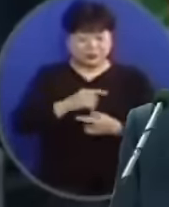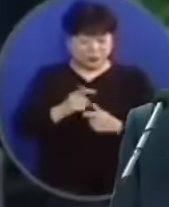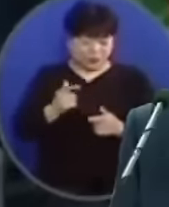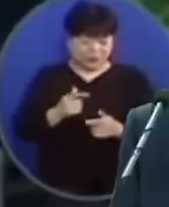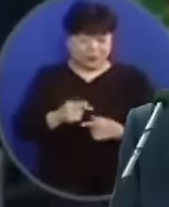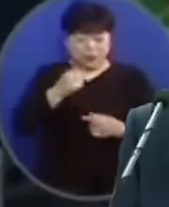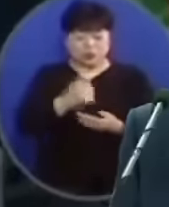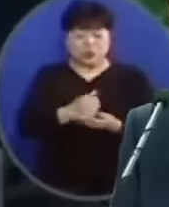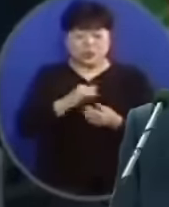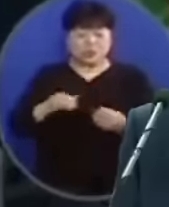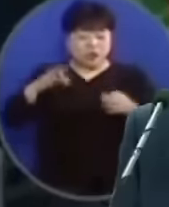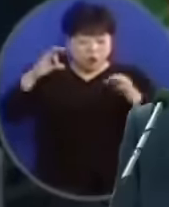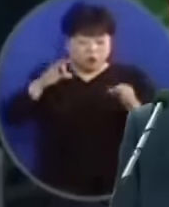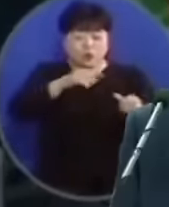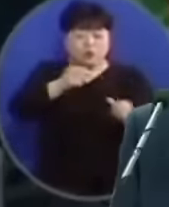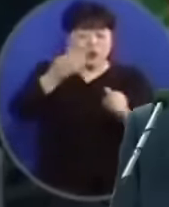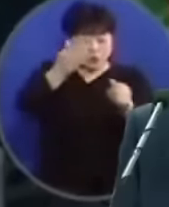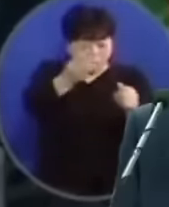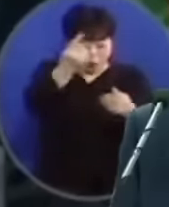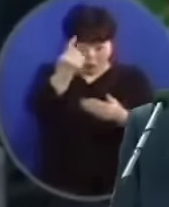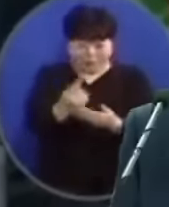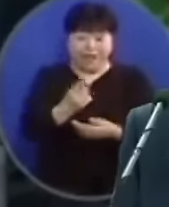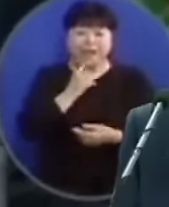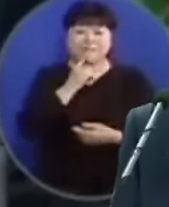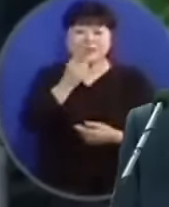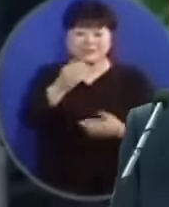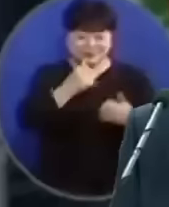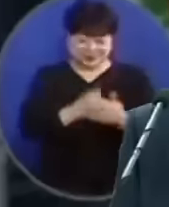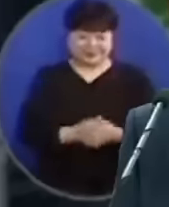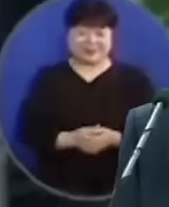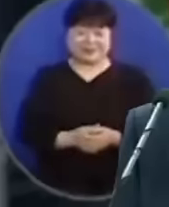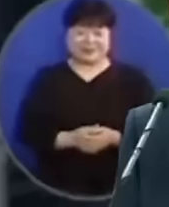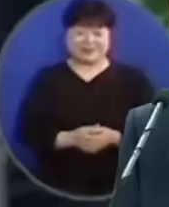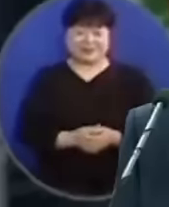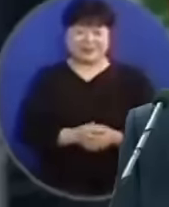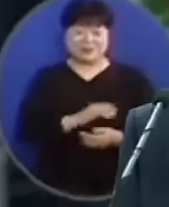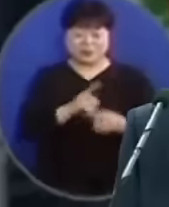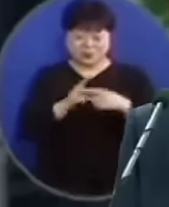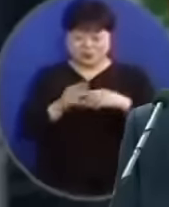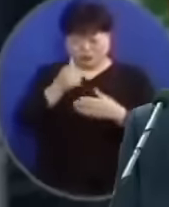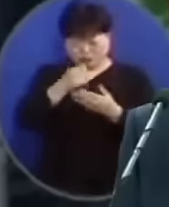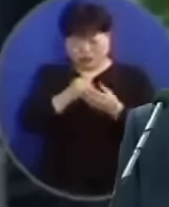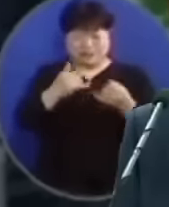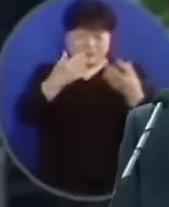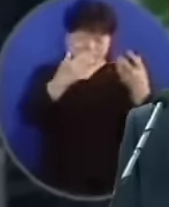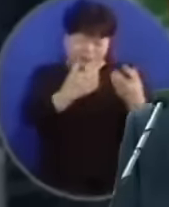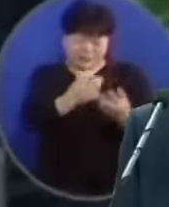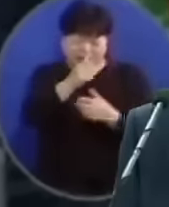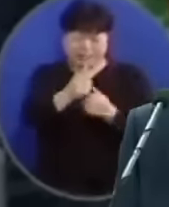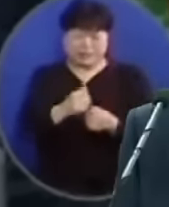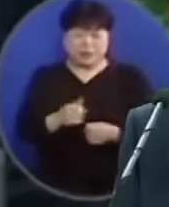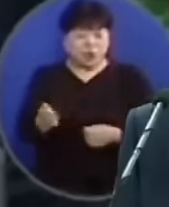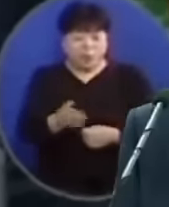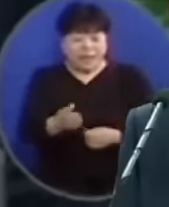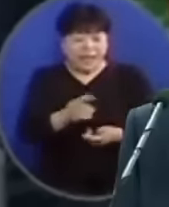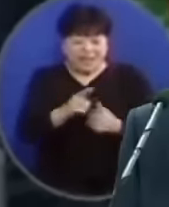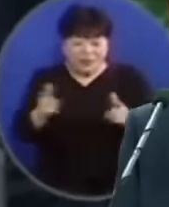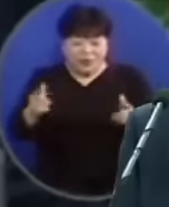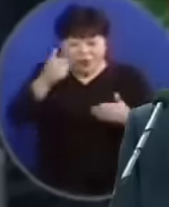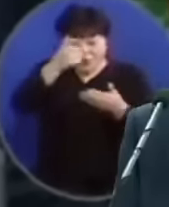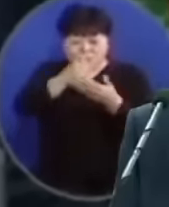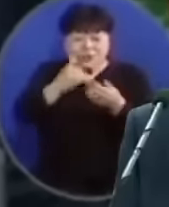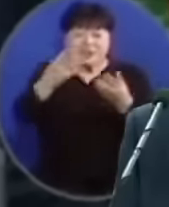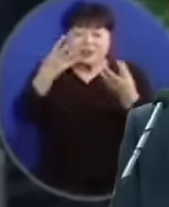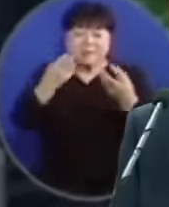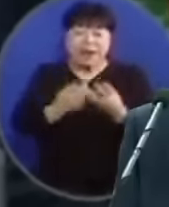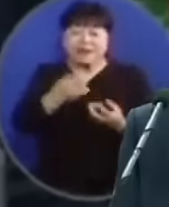아니라 죄인을 부르러 구원하러 왔다고 말한 것입니다. 그러므로 아유 우리 교회는 죄인들이 너무 많아서 하나님 안 계신다. 아니요, 죄인들이